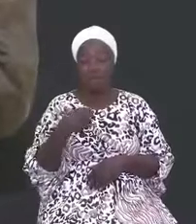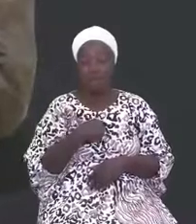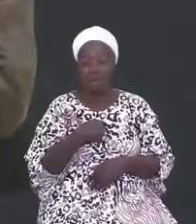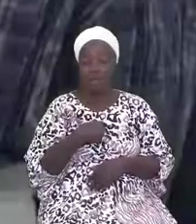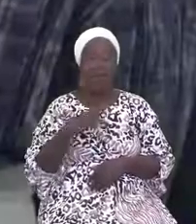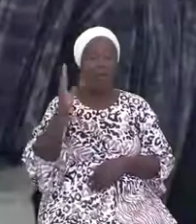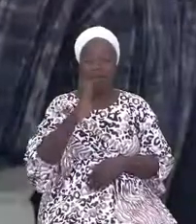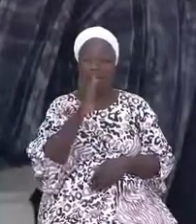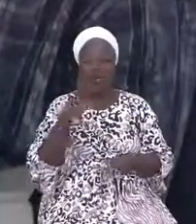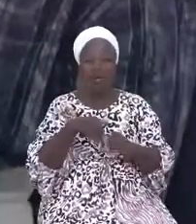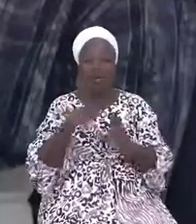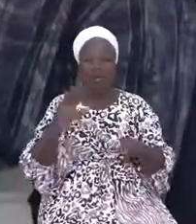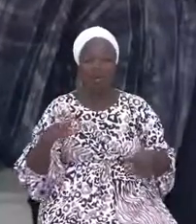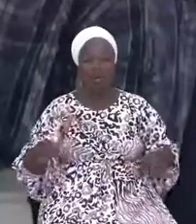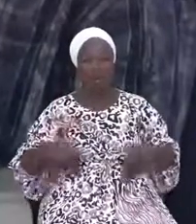vie